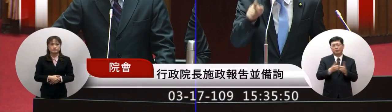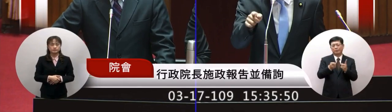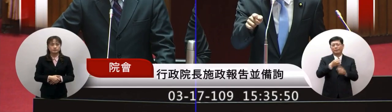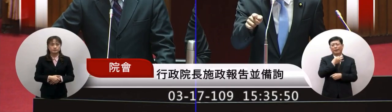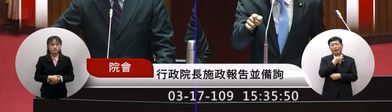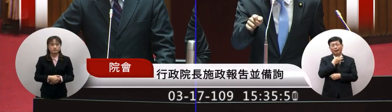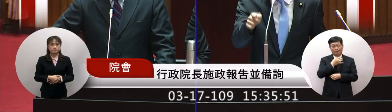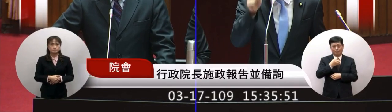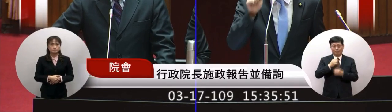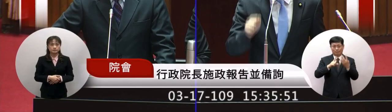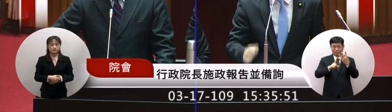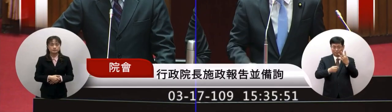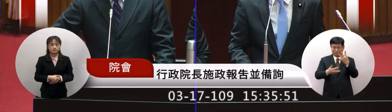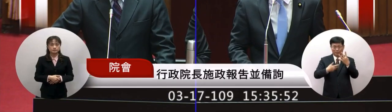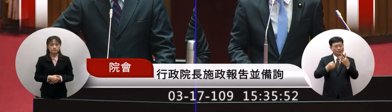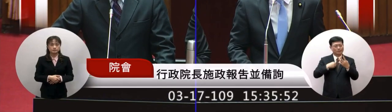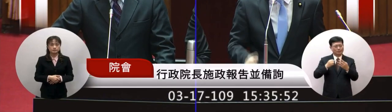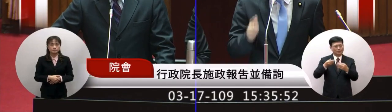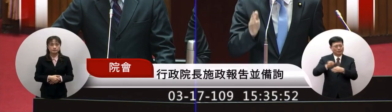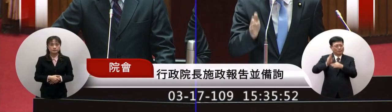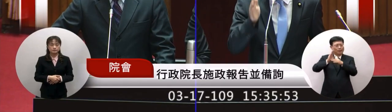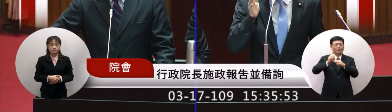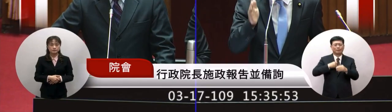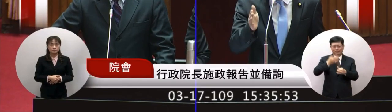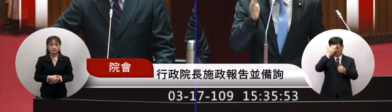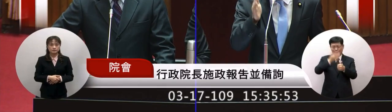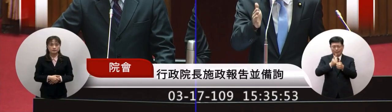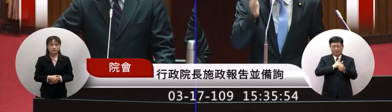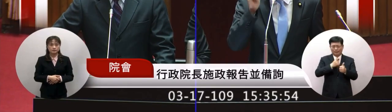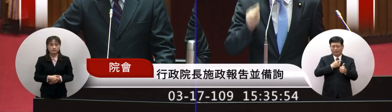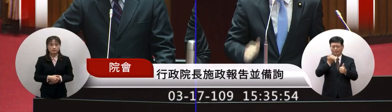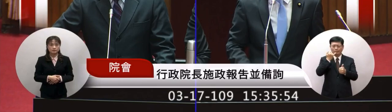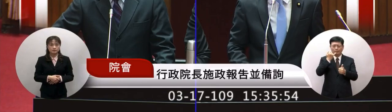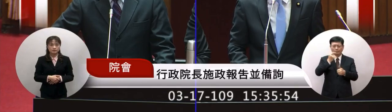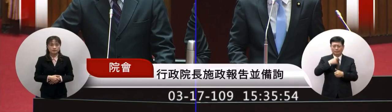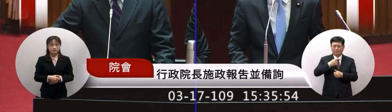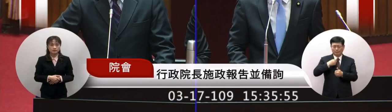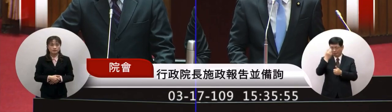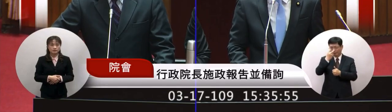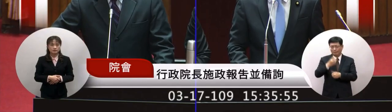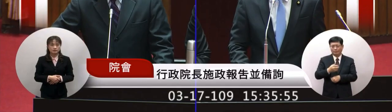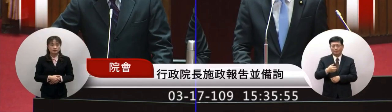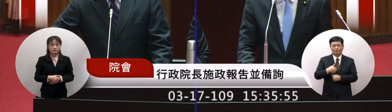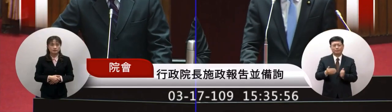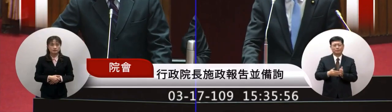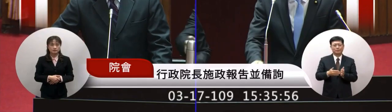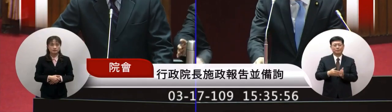难，后个月吼代志就要大条啊，请你会使好好啊顾民众的心，好不好？